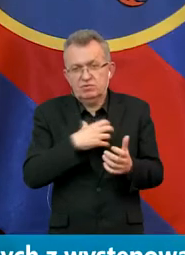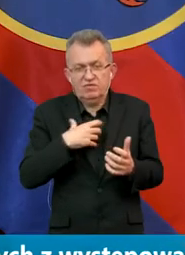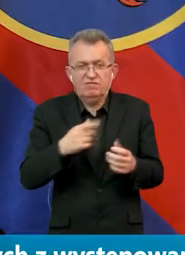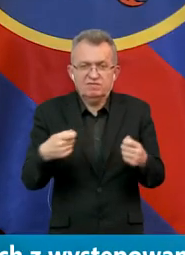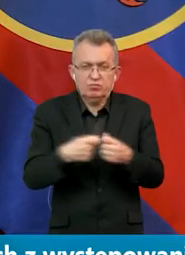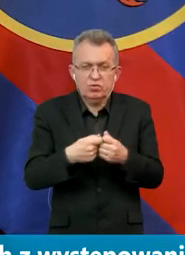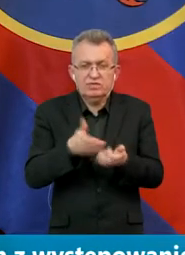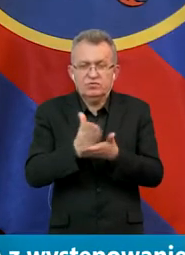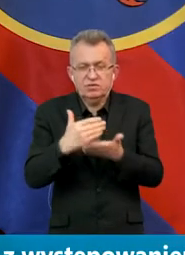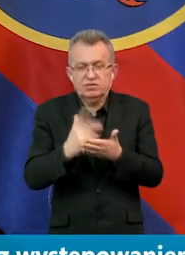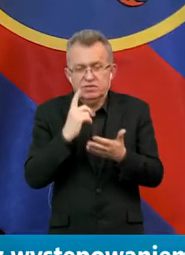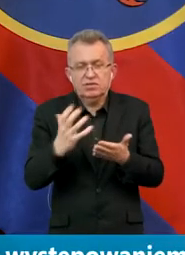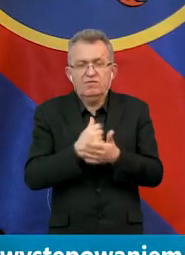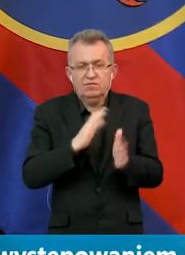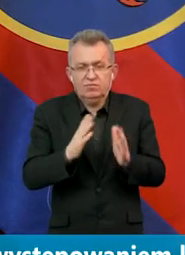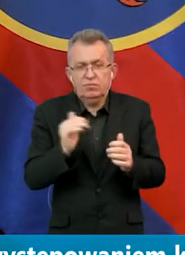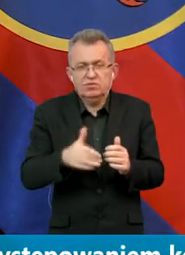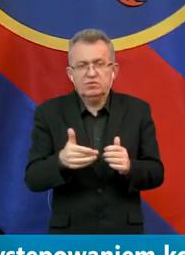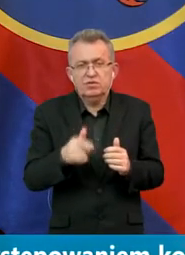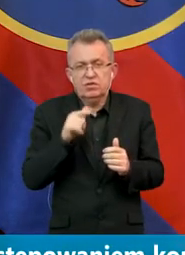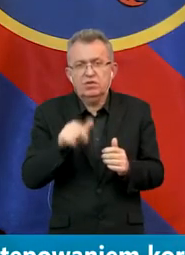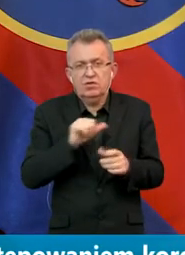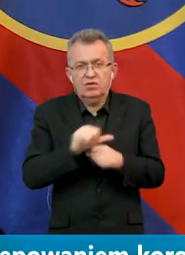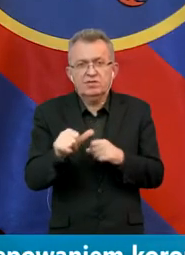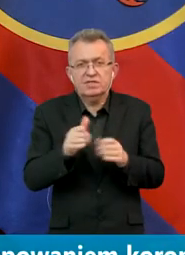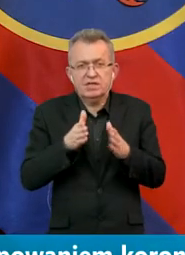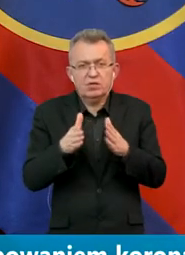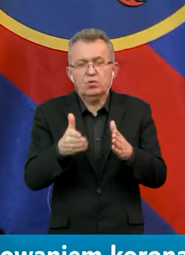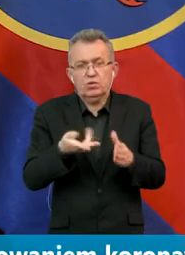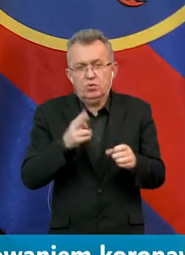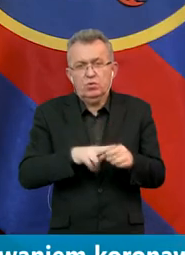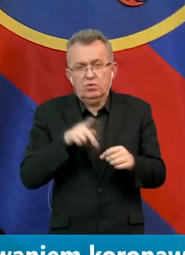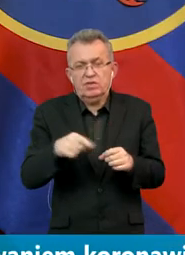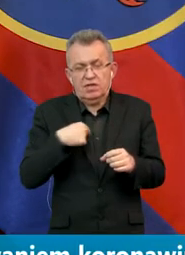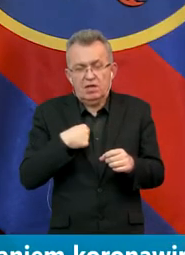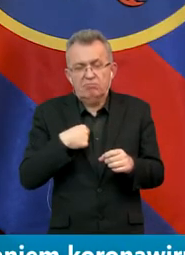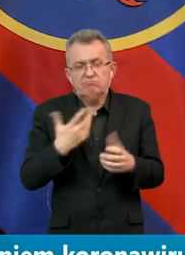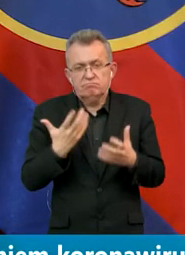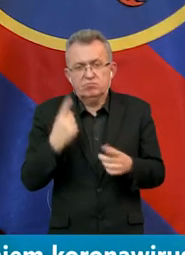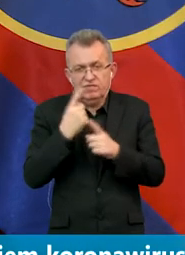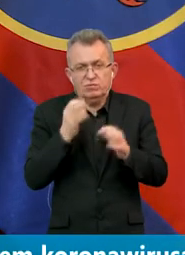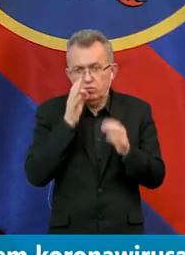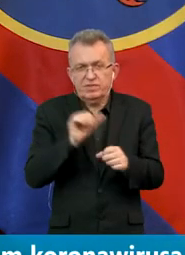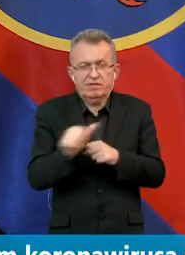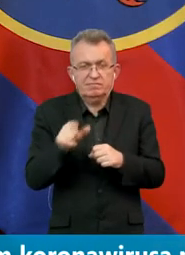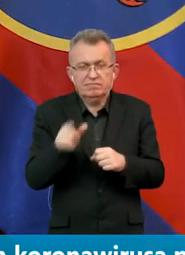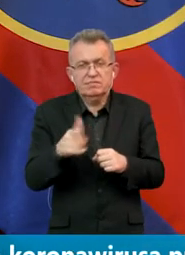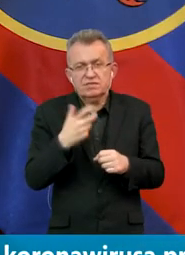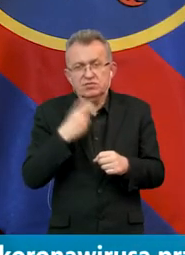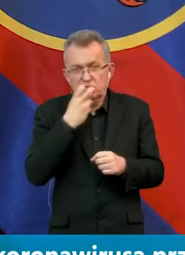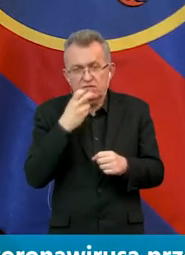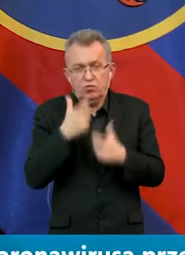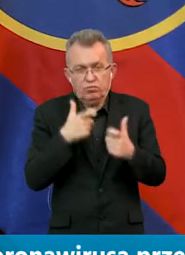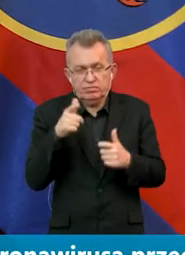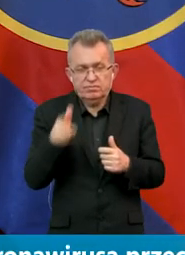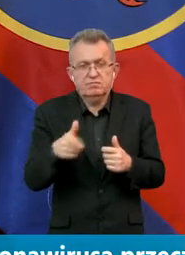wspólnie fragment i przejąć go w utrzymanie. To jest ten kierunek, za którym ja optuję. Uważam, że jeśli to będzie zrobione ciekawie,